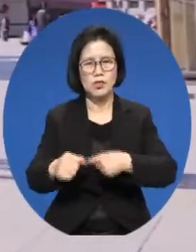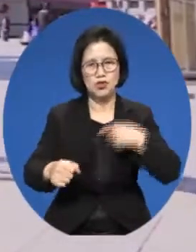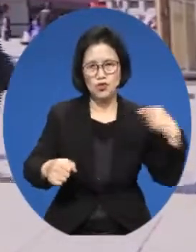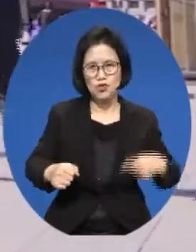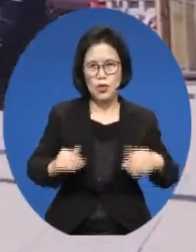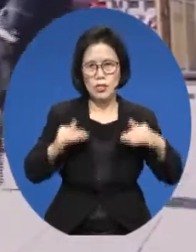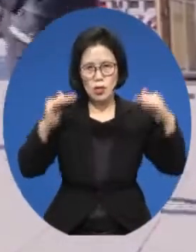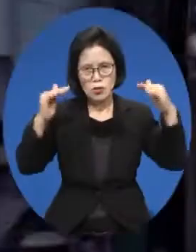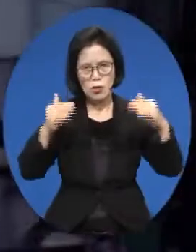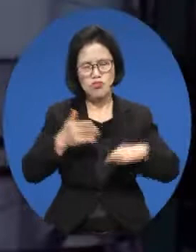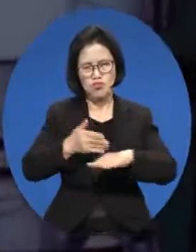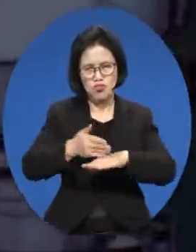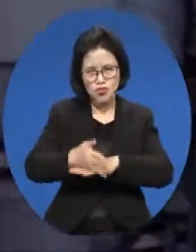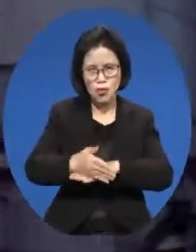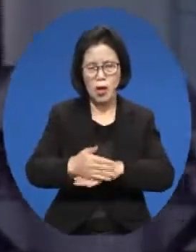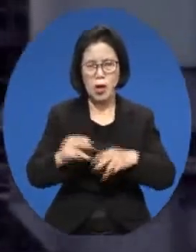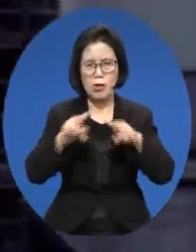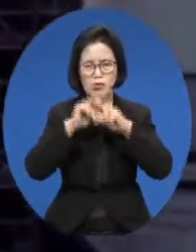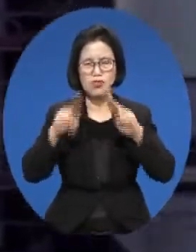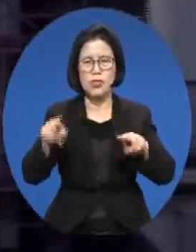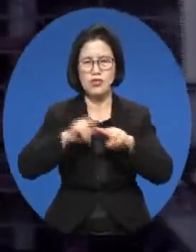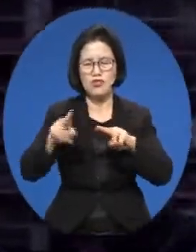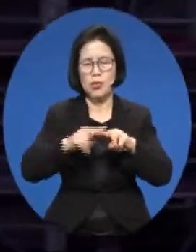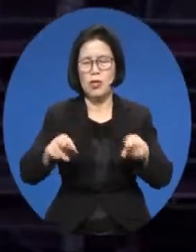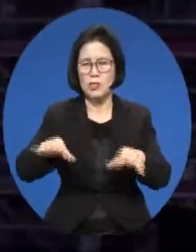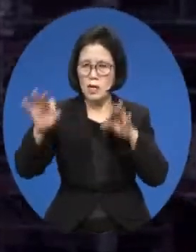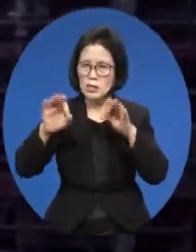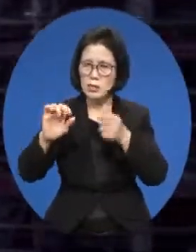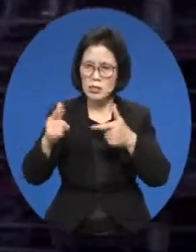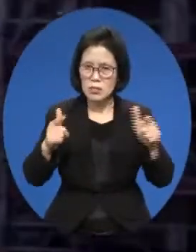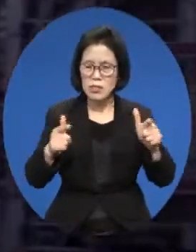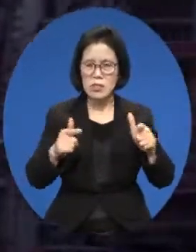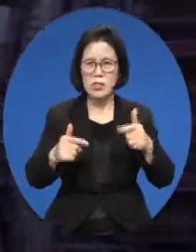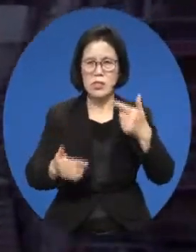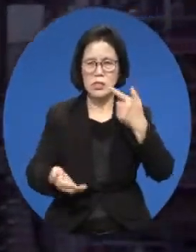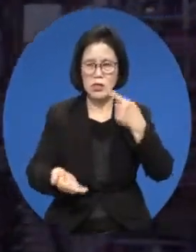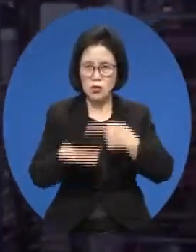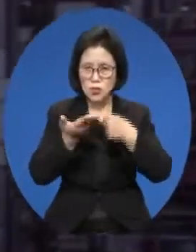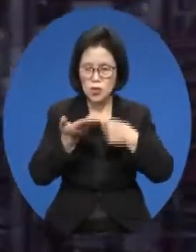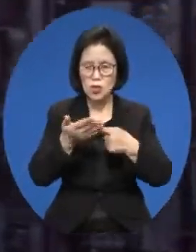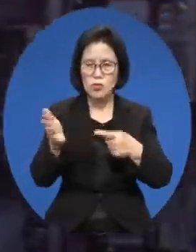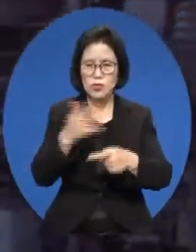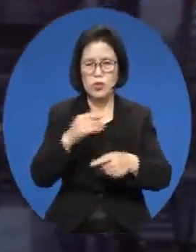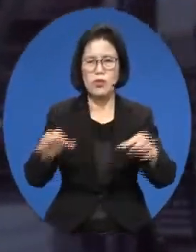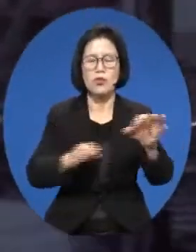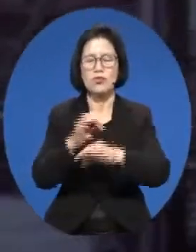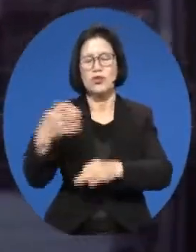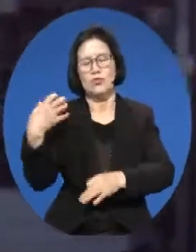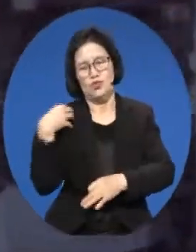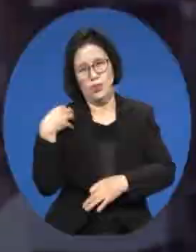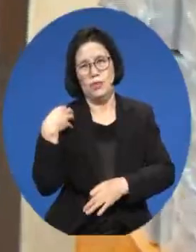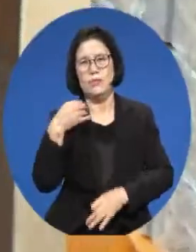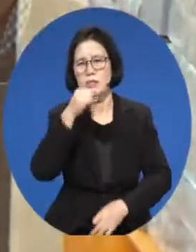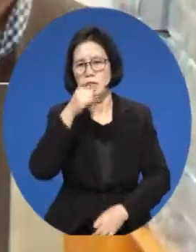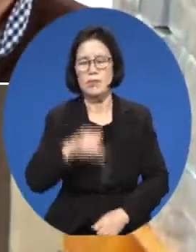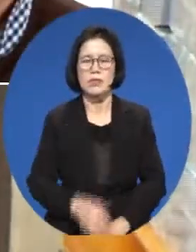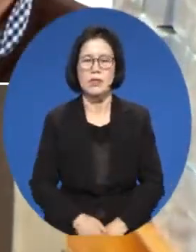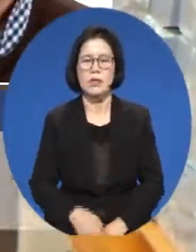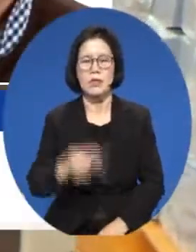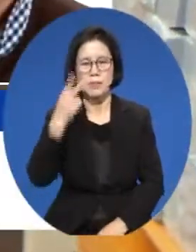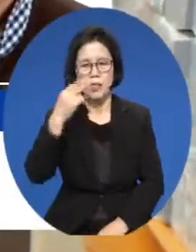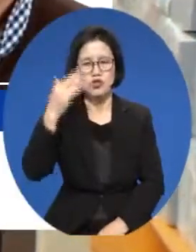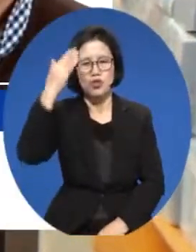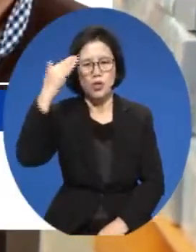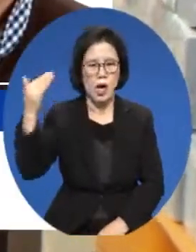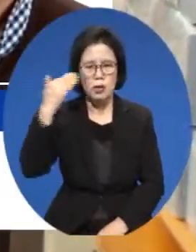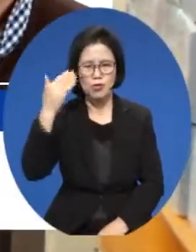중국의 성장률 둔화, 국제유가 상승 등 악재는 연초부터 우리 경제에 부담으로 작용 중입니다. 미국과